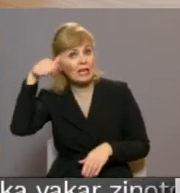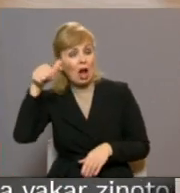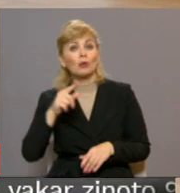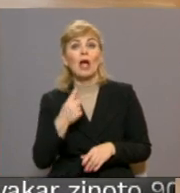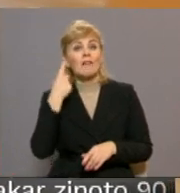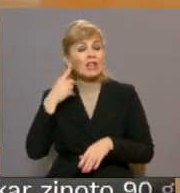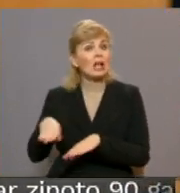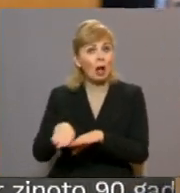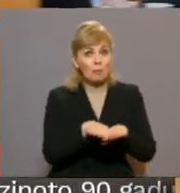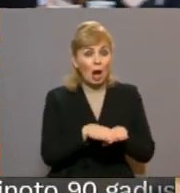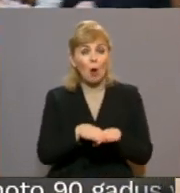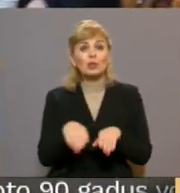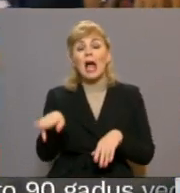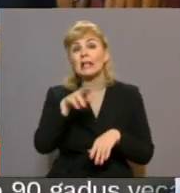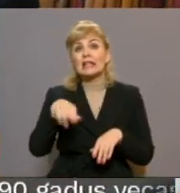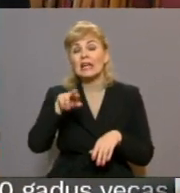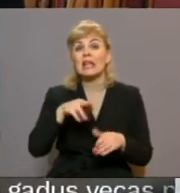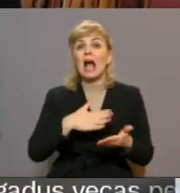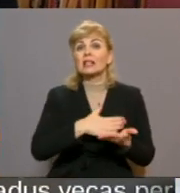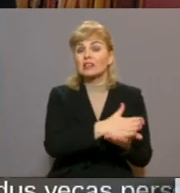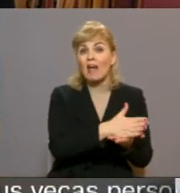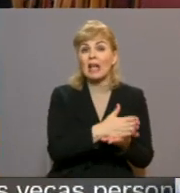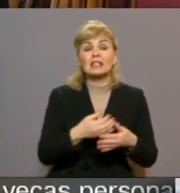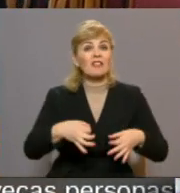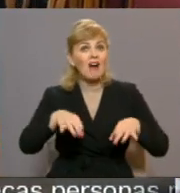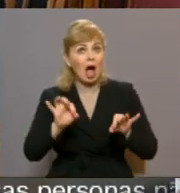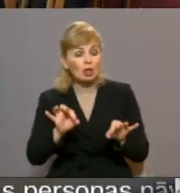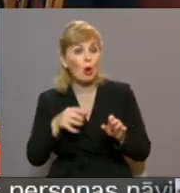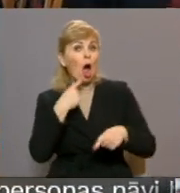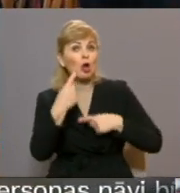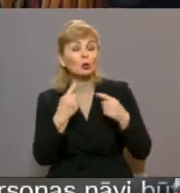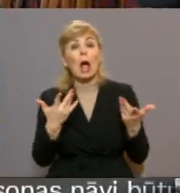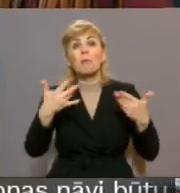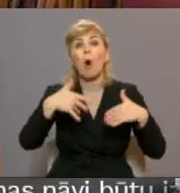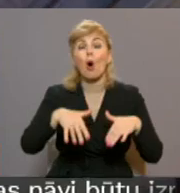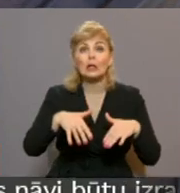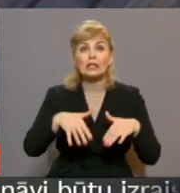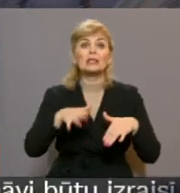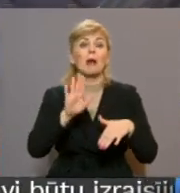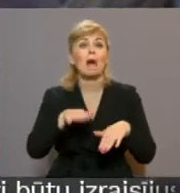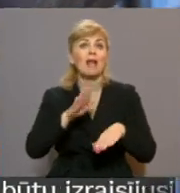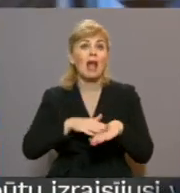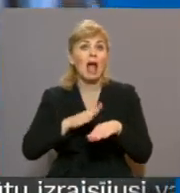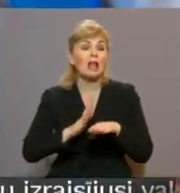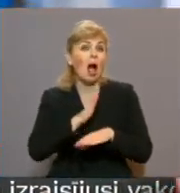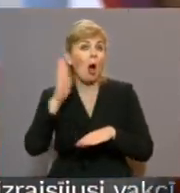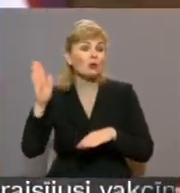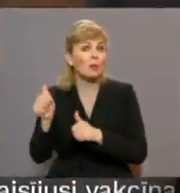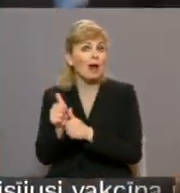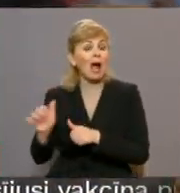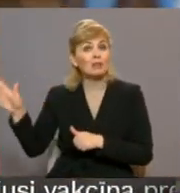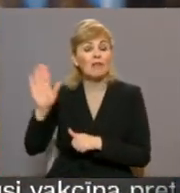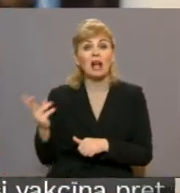vienas prātas par digitālās sfēras nozīmīgumu, bet runājot par politiskajiem satricinājumiem austrumu kaimiņu valstīs,